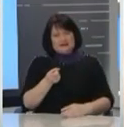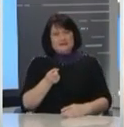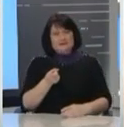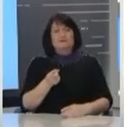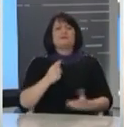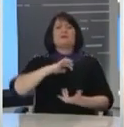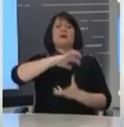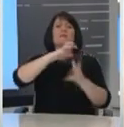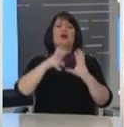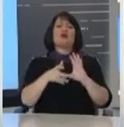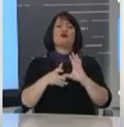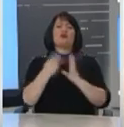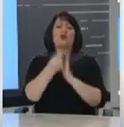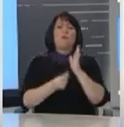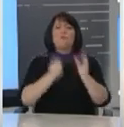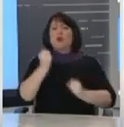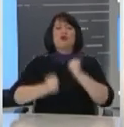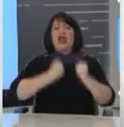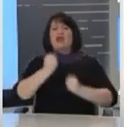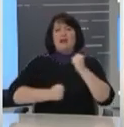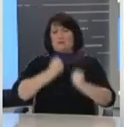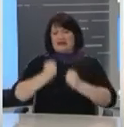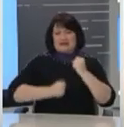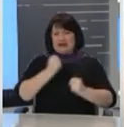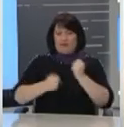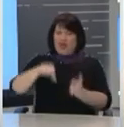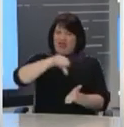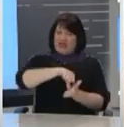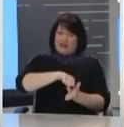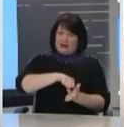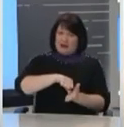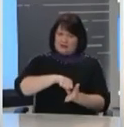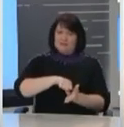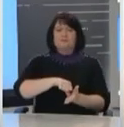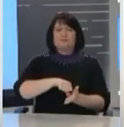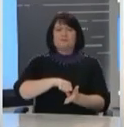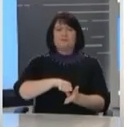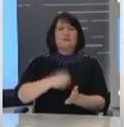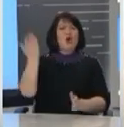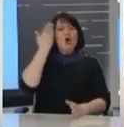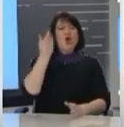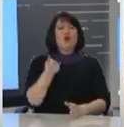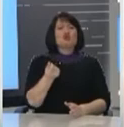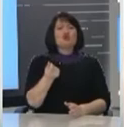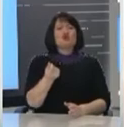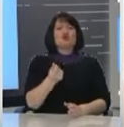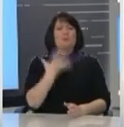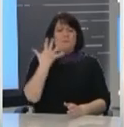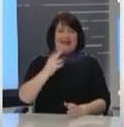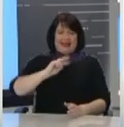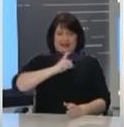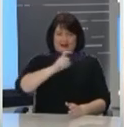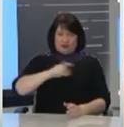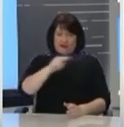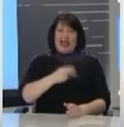ένα παγκόσμιο πρωτάθλημα στίβου στην Αθήνα, και ενώ το κόστος του είχε υπολογιστεί στα 5